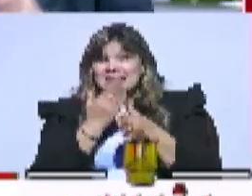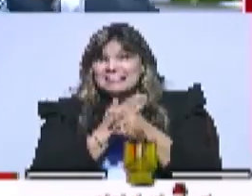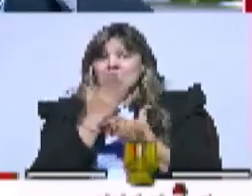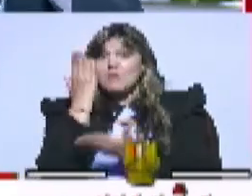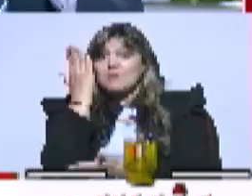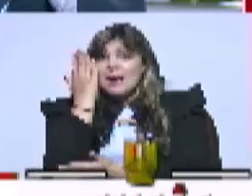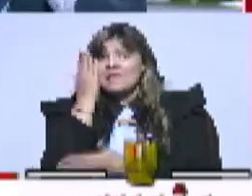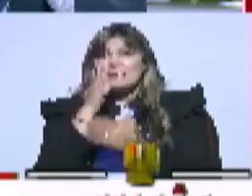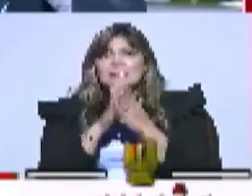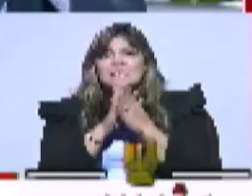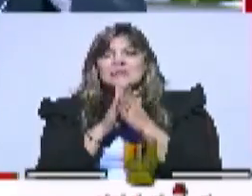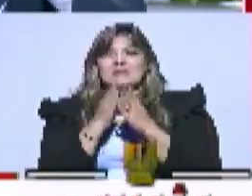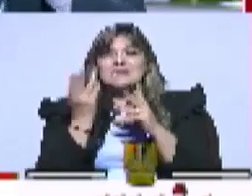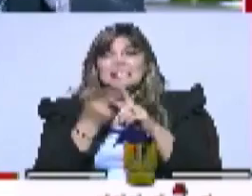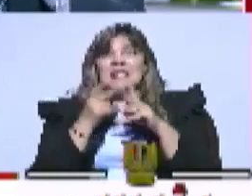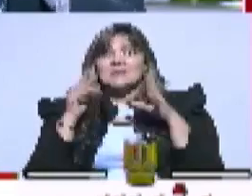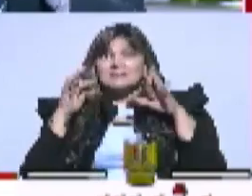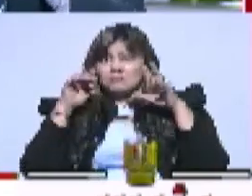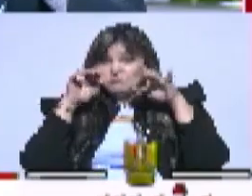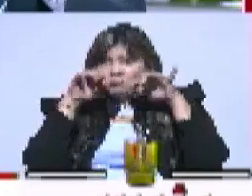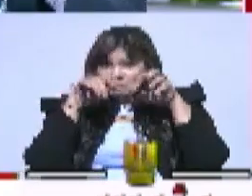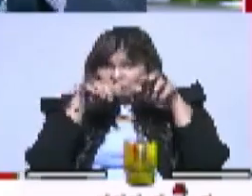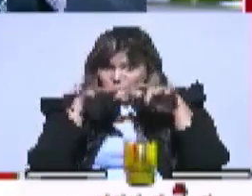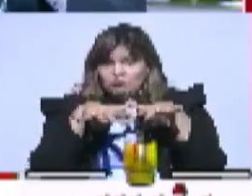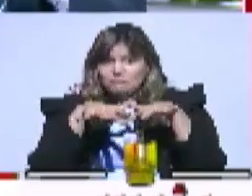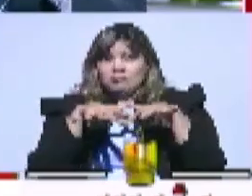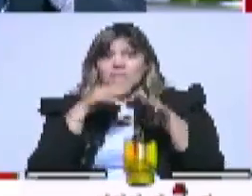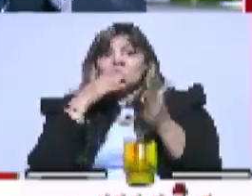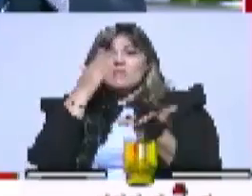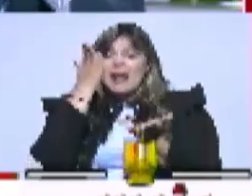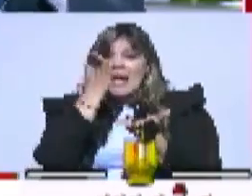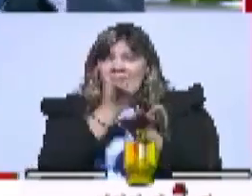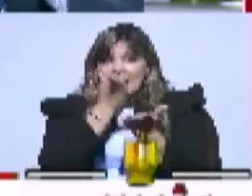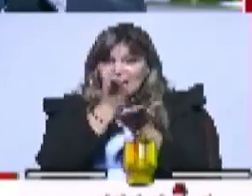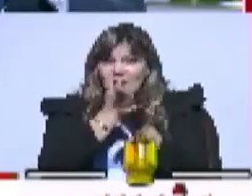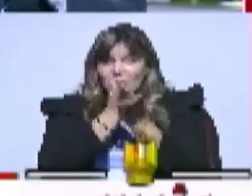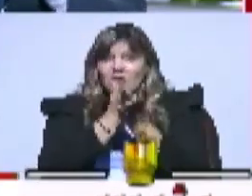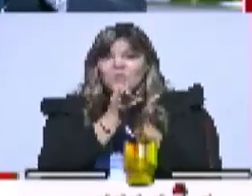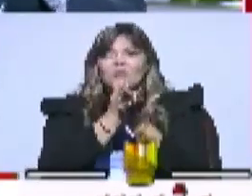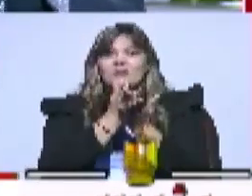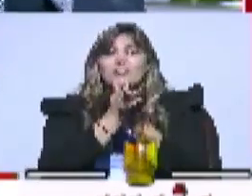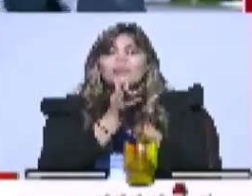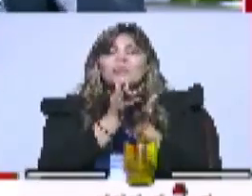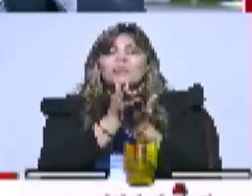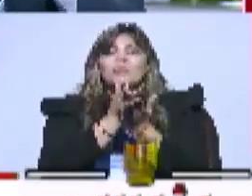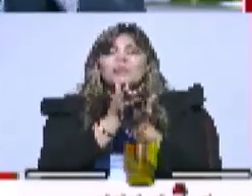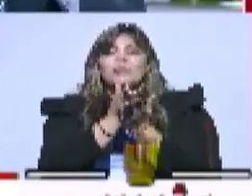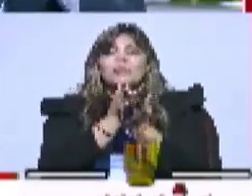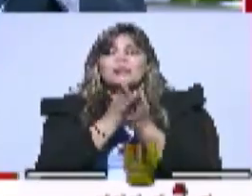الرئيس للاقبال غير المسبوق والحقيقي، وحط تحت كلمة الحقيقي